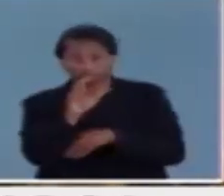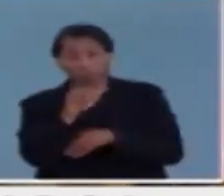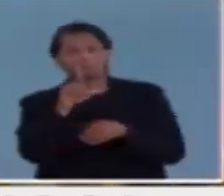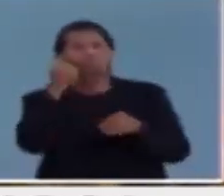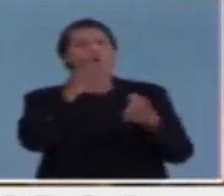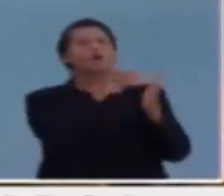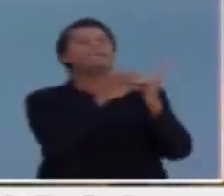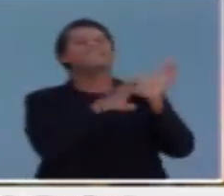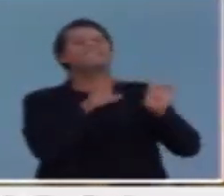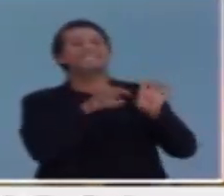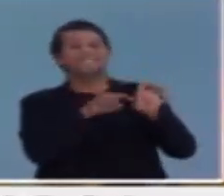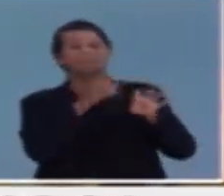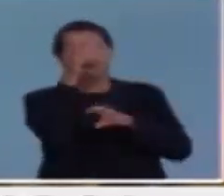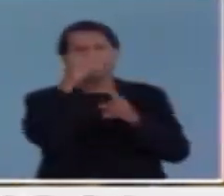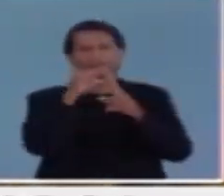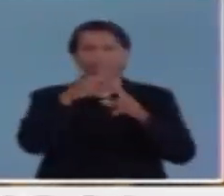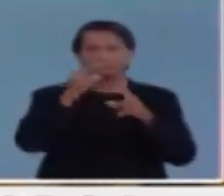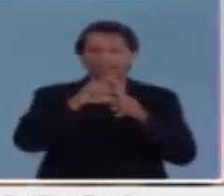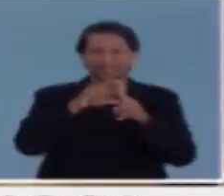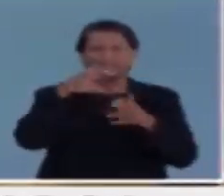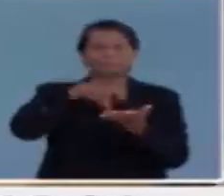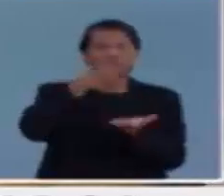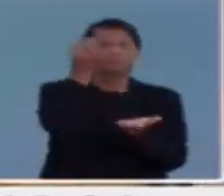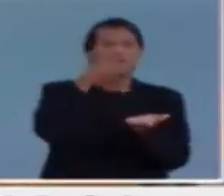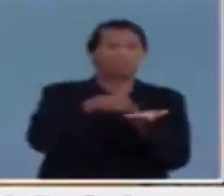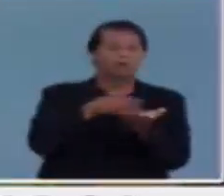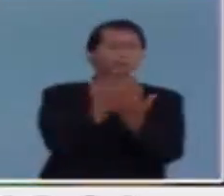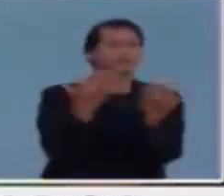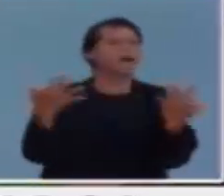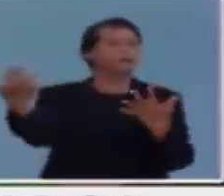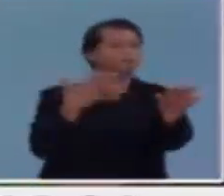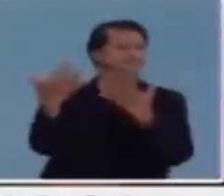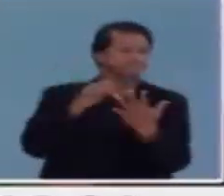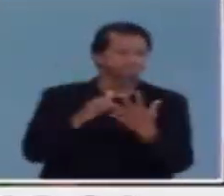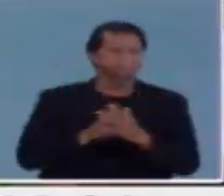Bird Park menjadi tempat wisata yang banyak diminati masyarakat.